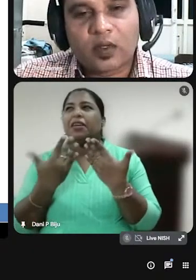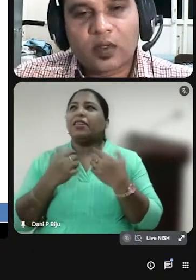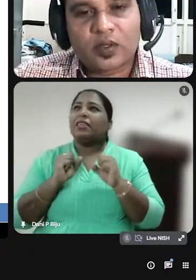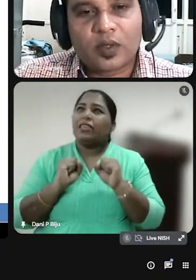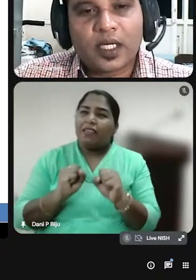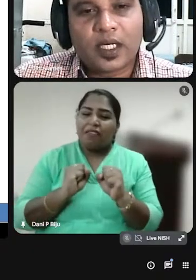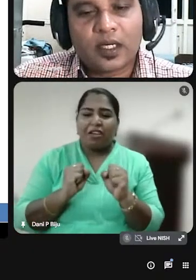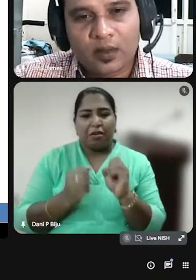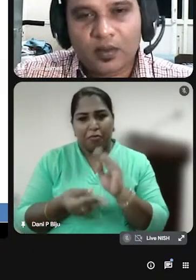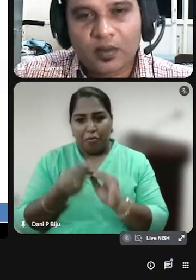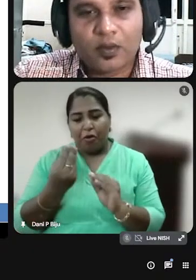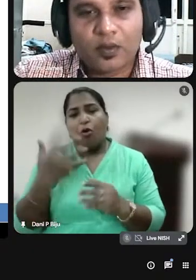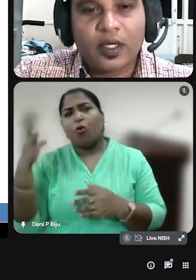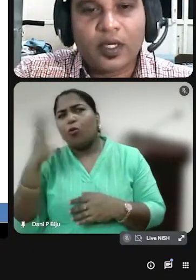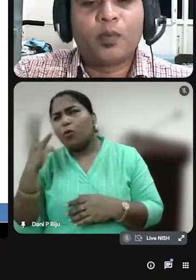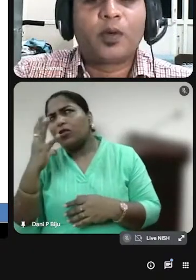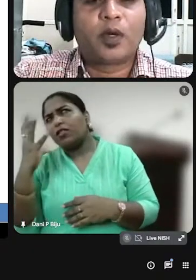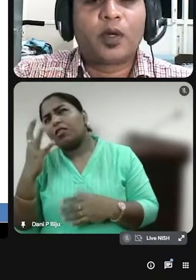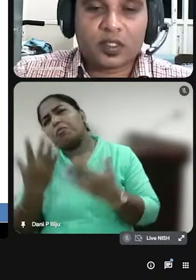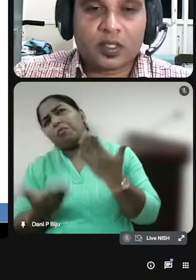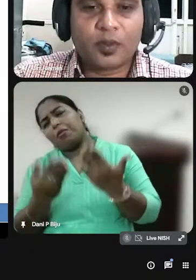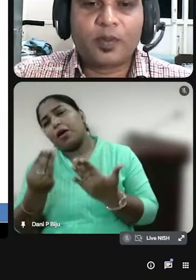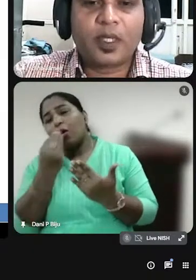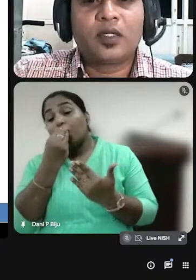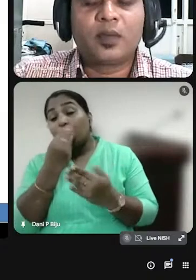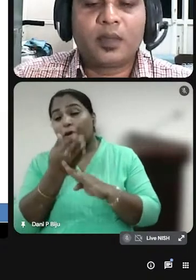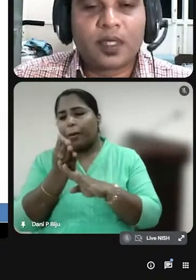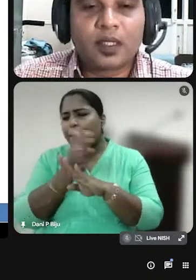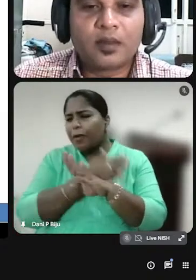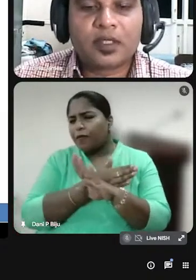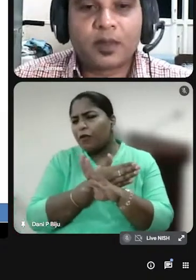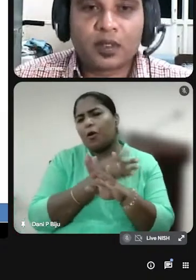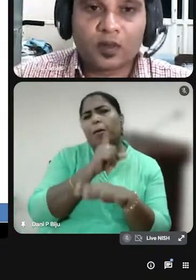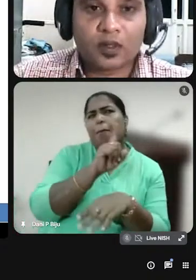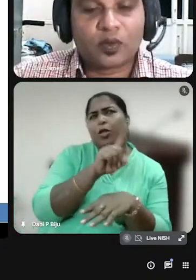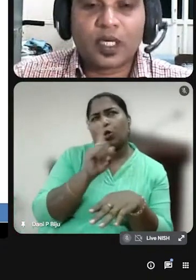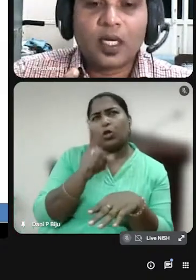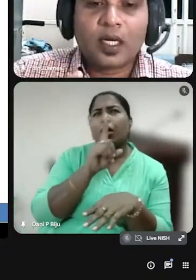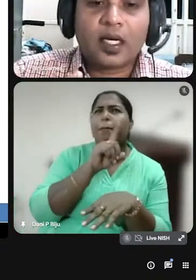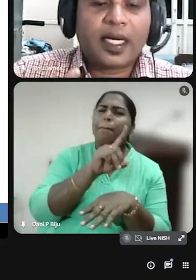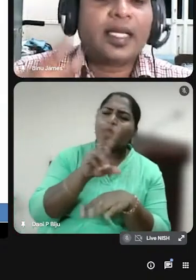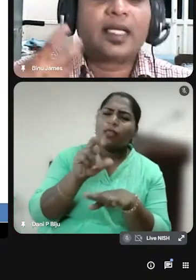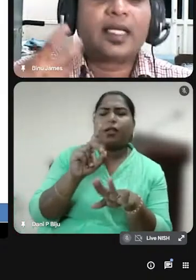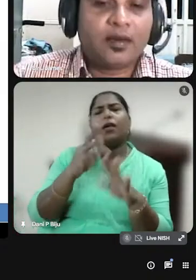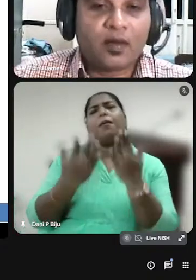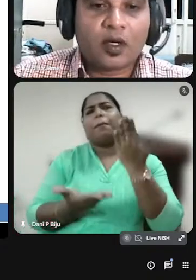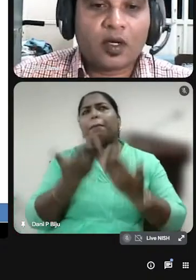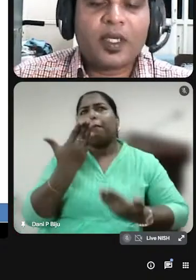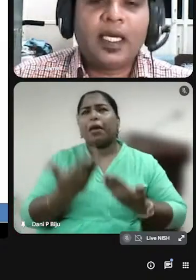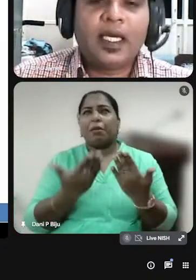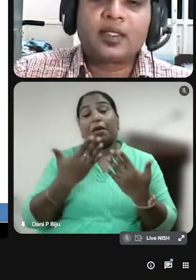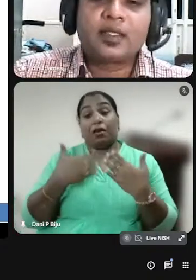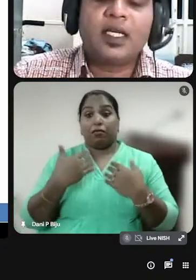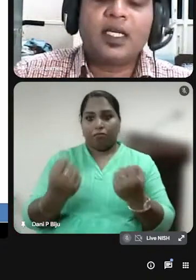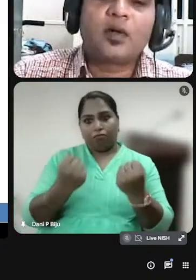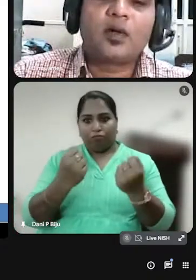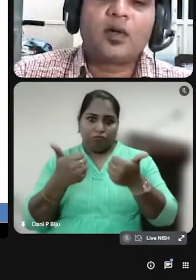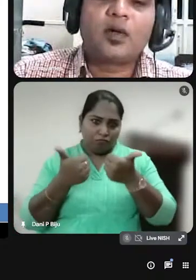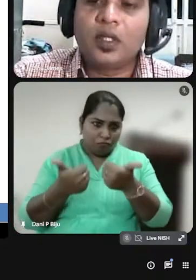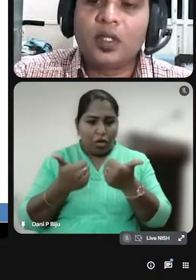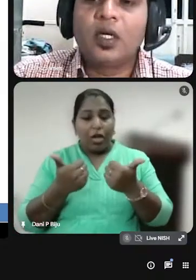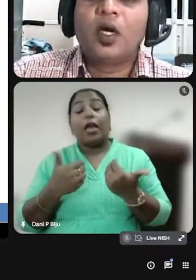ഉച്ചയ്ക്ക് കുറച്ചും കൂടെ ഊണിന് മുമ്പുള്ള കുറച്ച് സമയത്ത് 11 മണി 12 മണി സമയത്ത് കുറച്ചും കൂടെ എനർജി ലെവലുണ്ട്. അപ്പൊ ഈ എനർജി